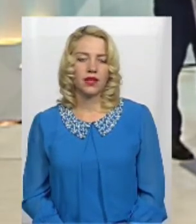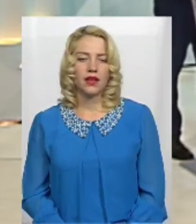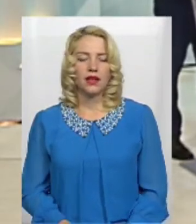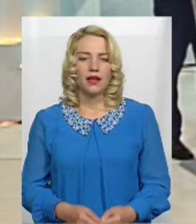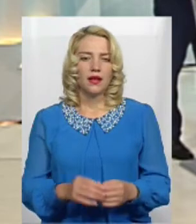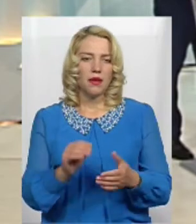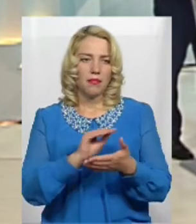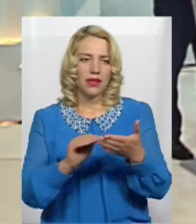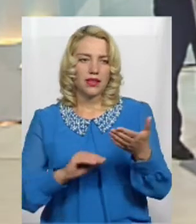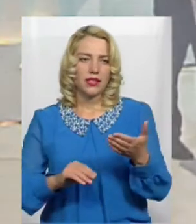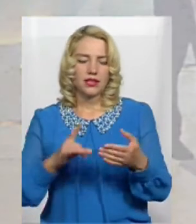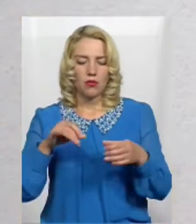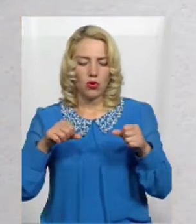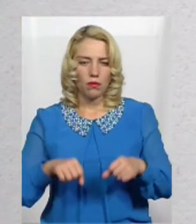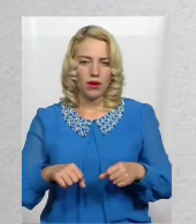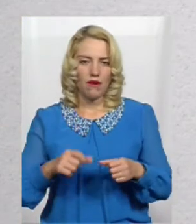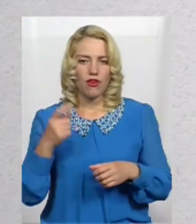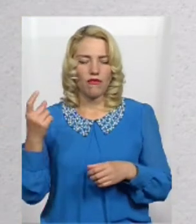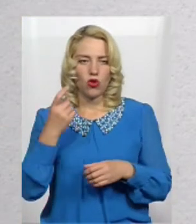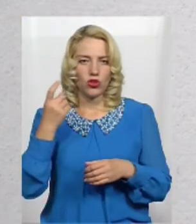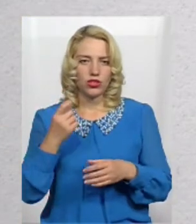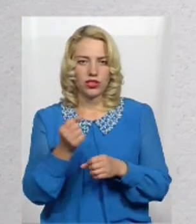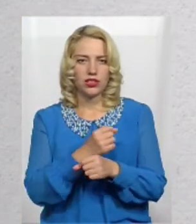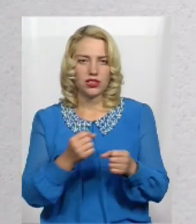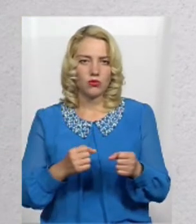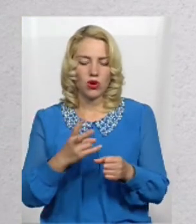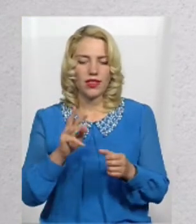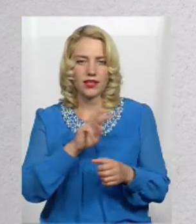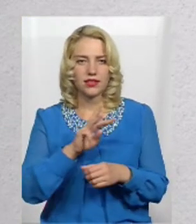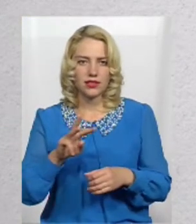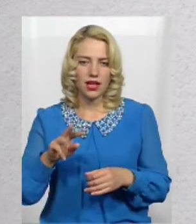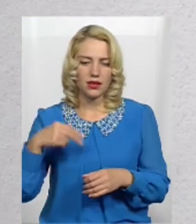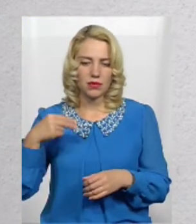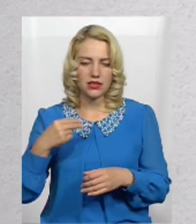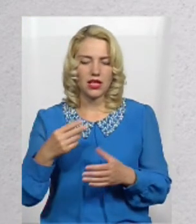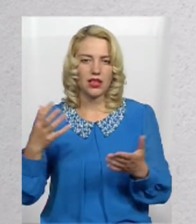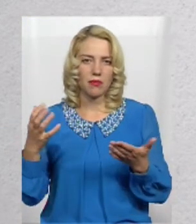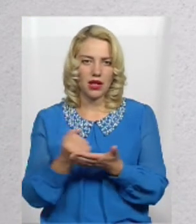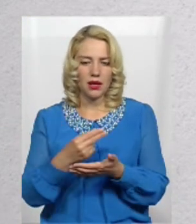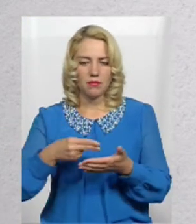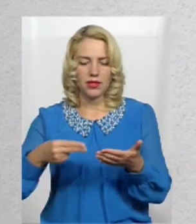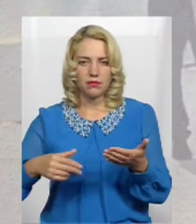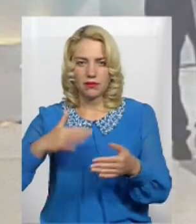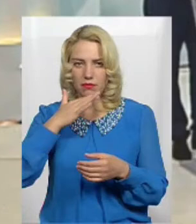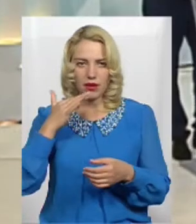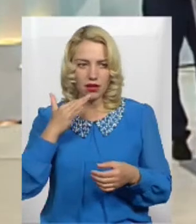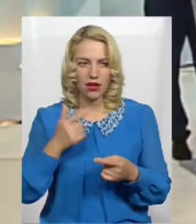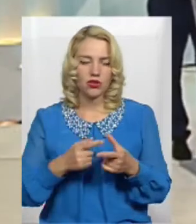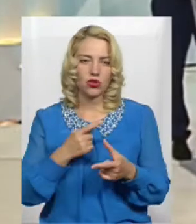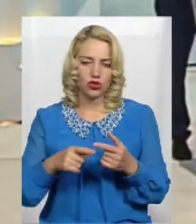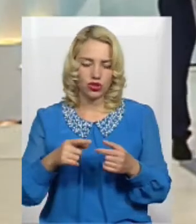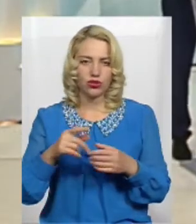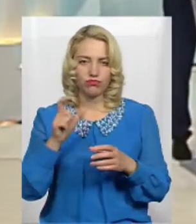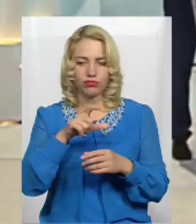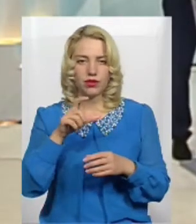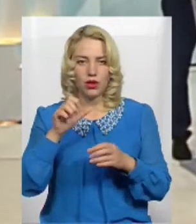Петиція про право звичайних українців володіти зброєю на сайті президента набрала рекордну кількість підписів. Чи дозріло наше суспільство до володіння